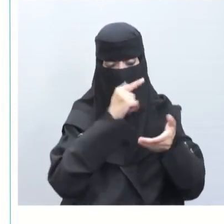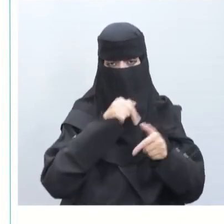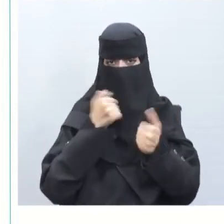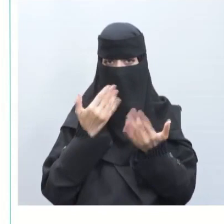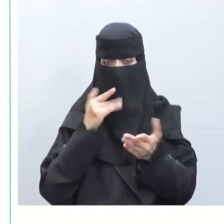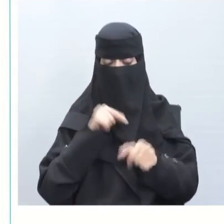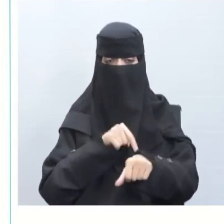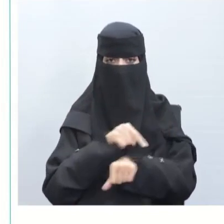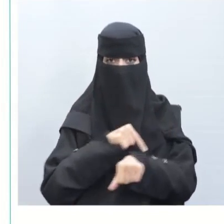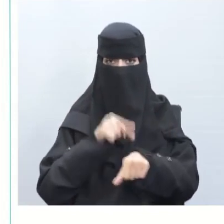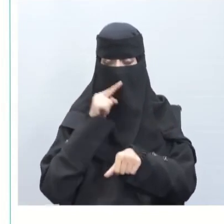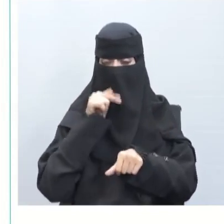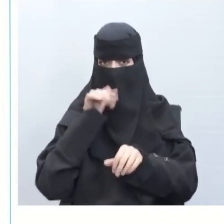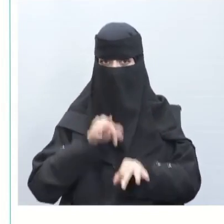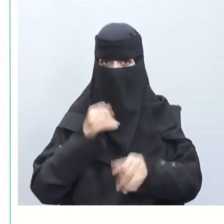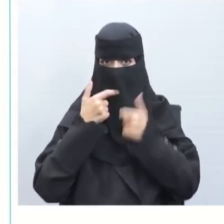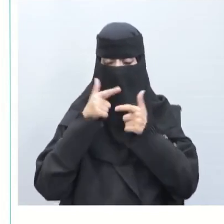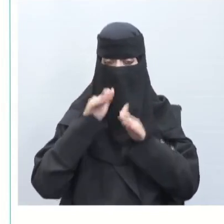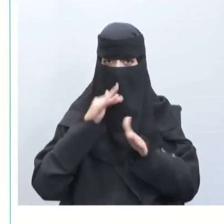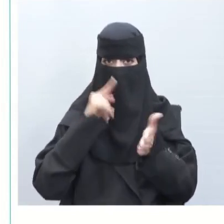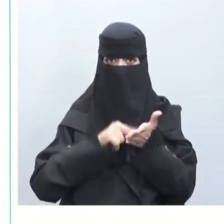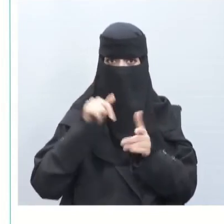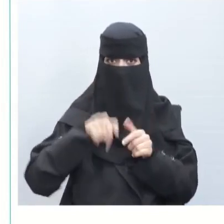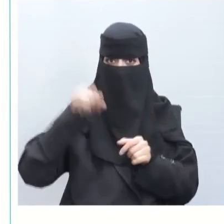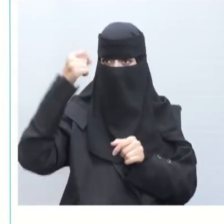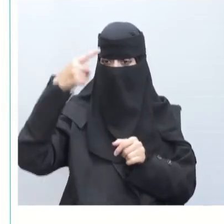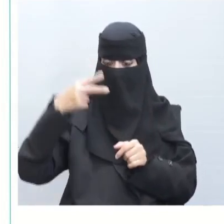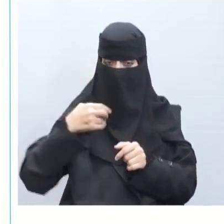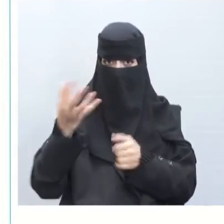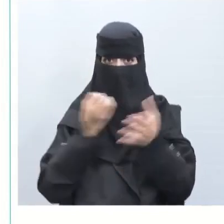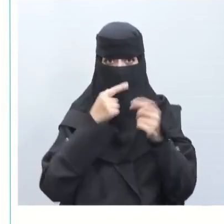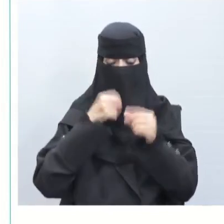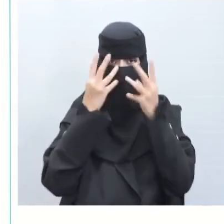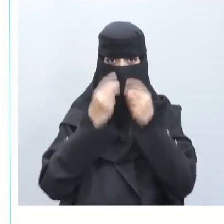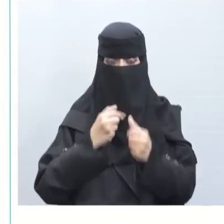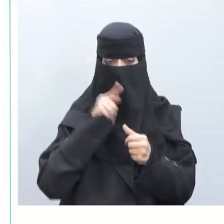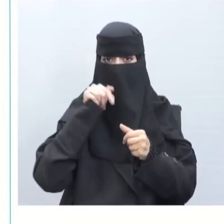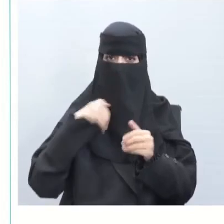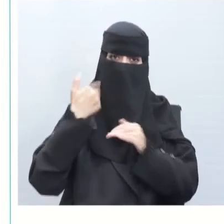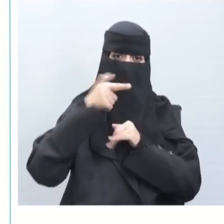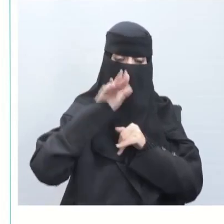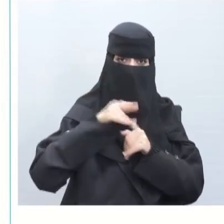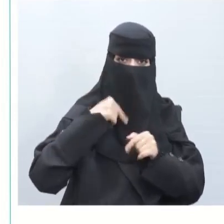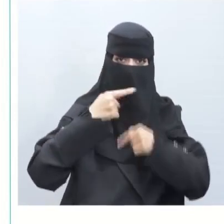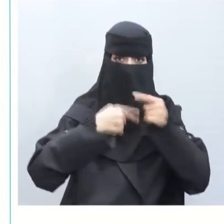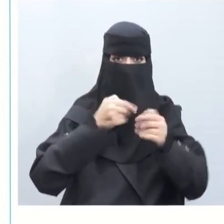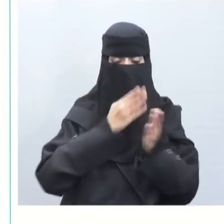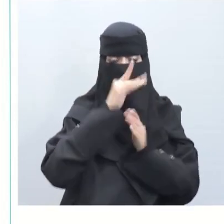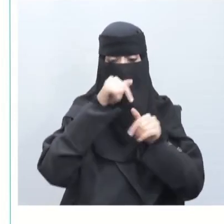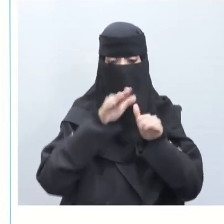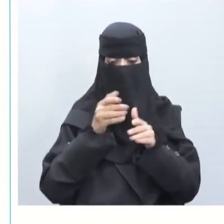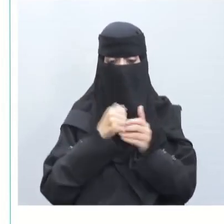يكون لدينا الوقت لذلك لابد ان يكون لدينا خيارات في التوريد مناسبه لكي يكون لدينا استدامه في